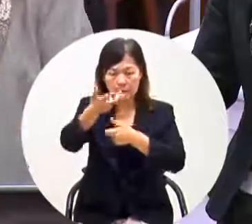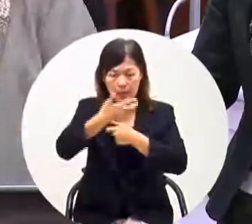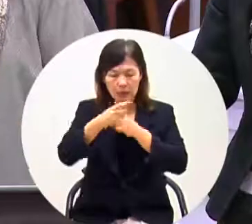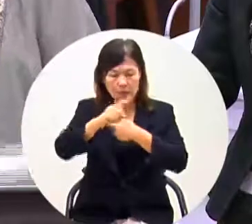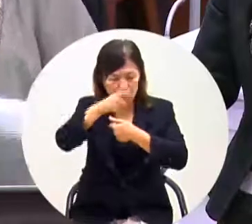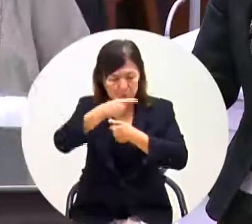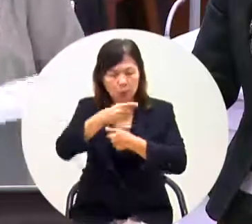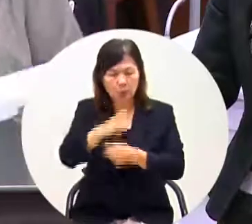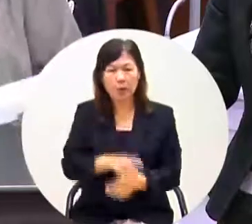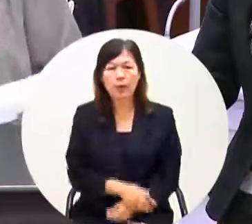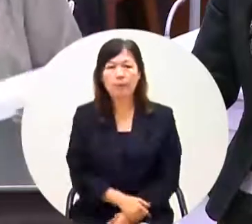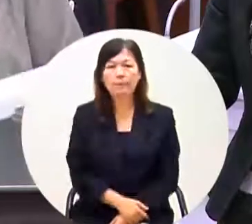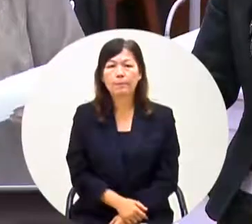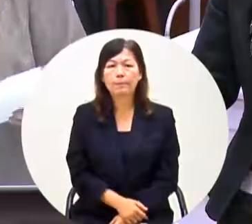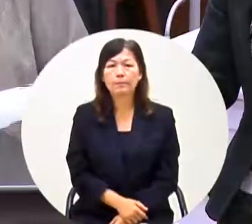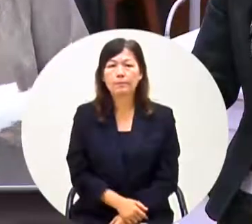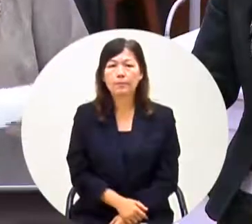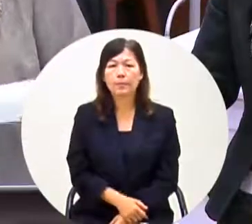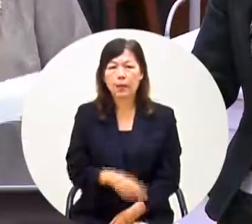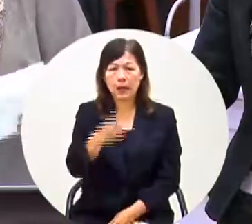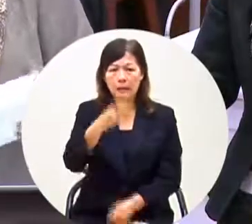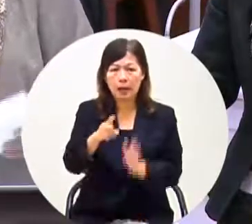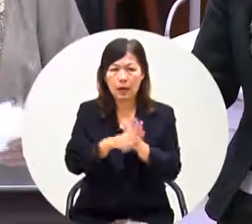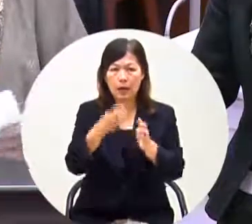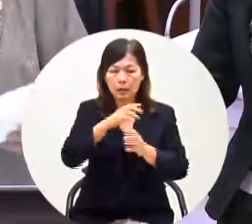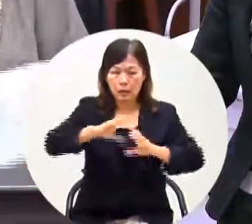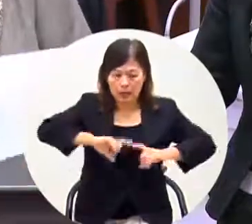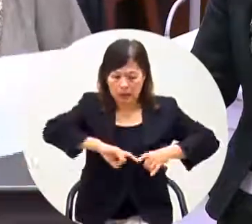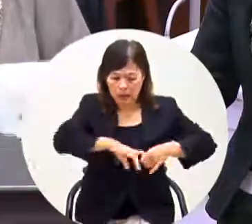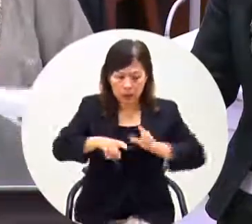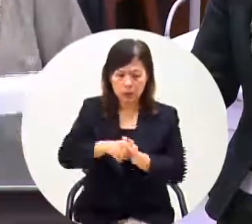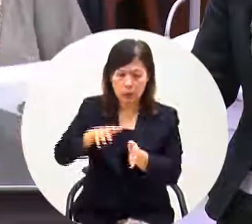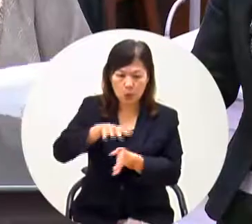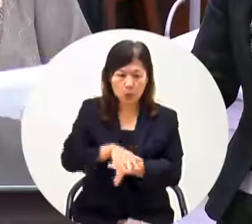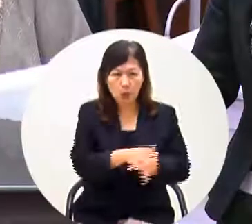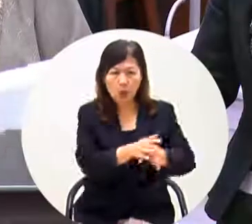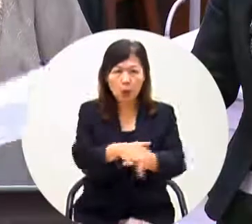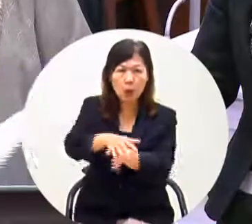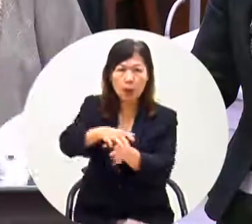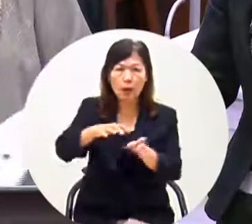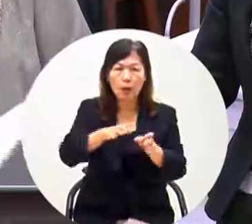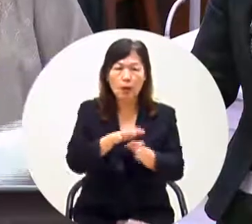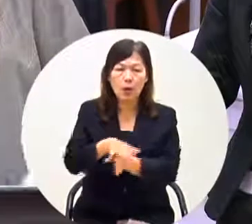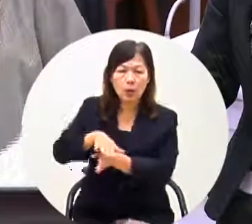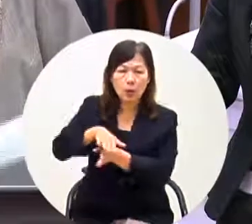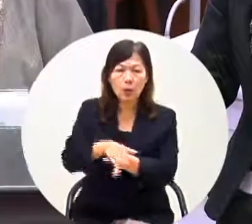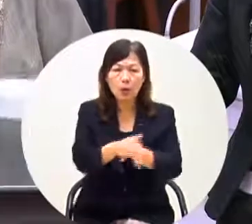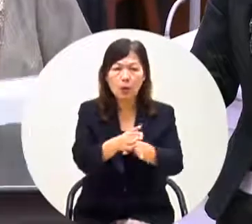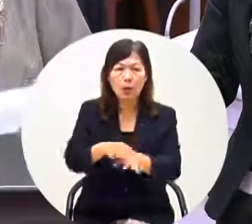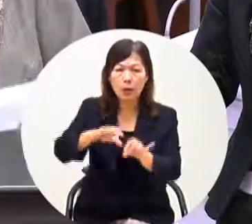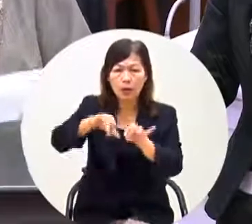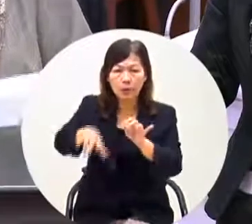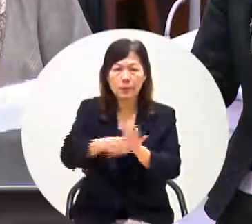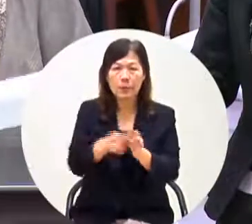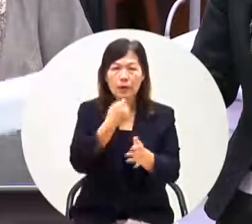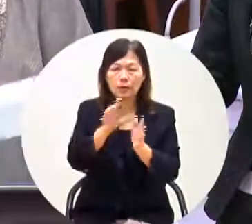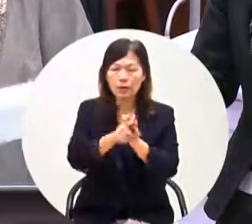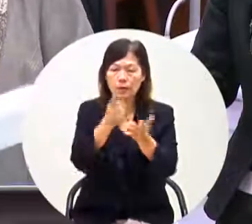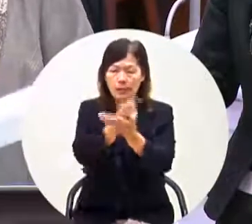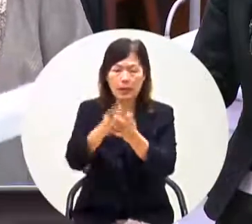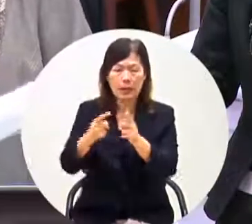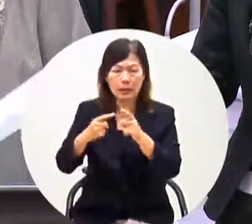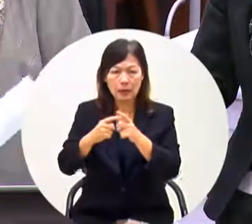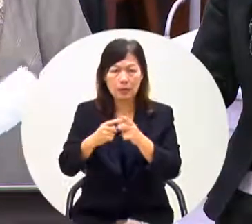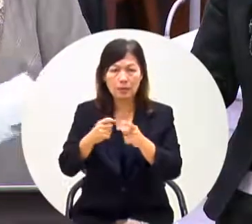于那个国际滑冰溜冰场、滑轮溜冰场，我想我们都认为这个部分应该